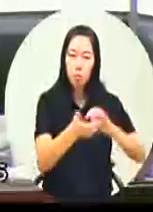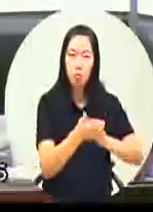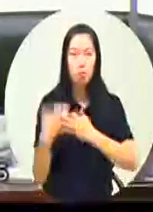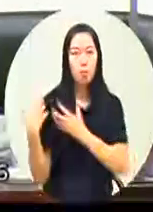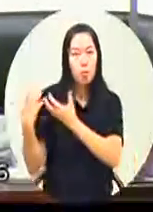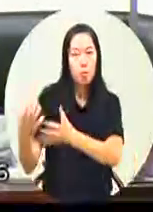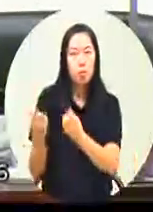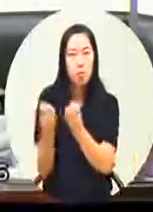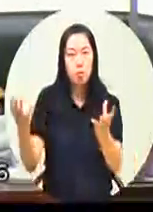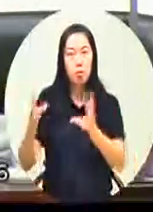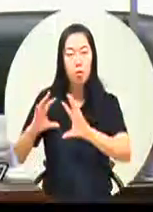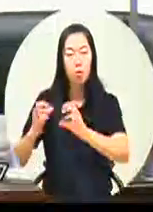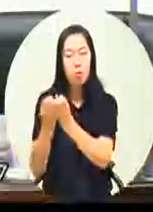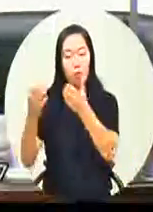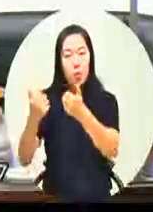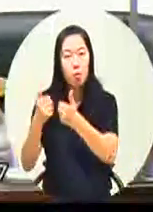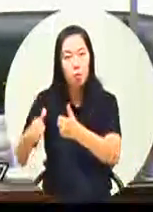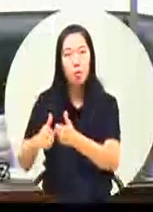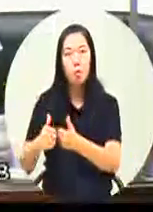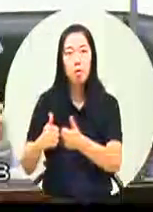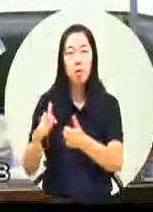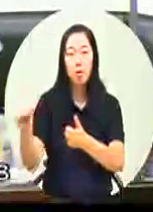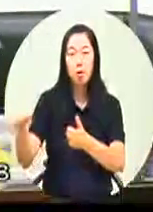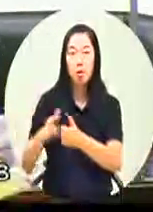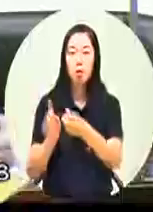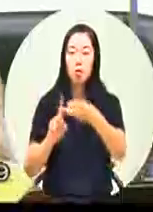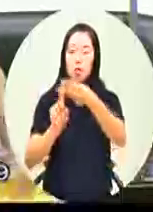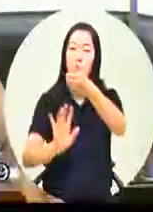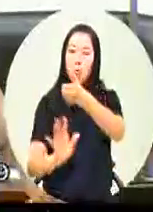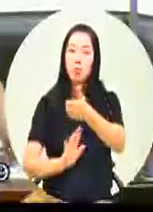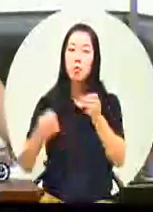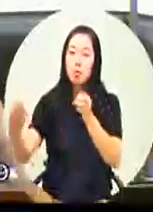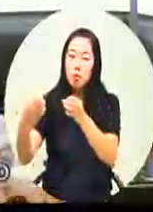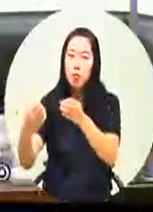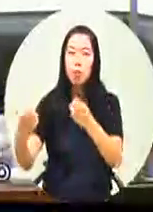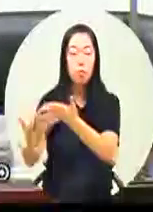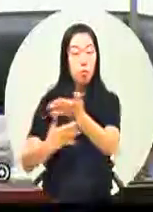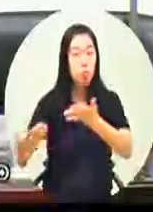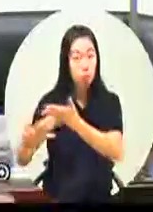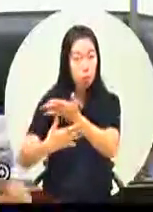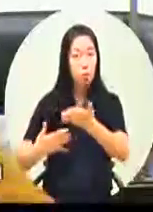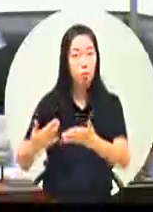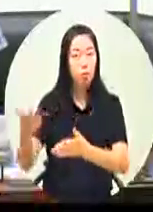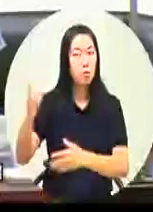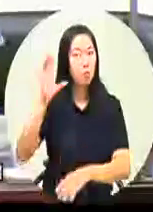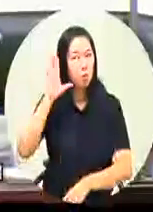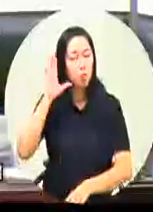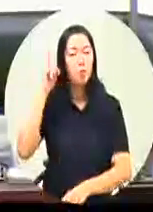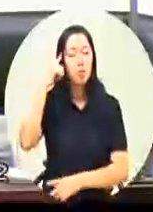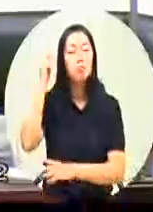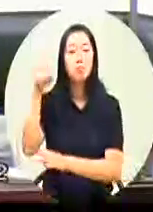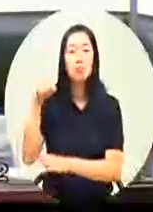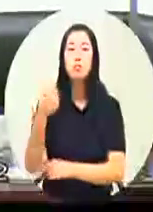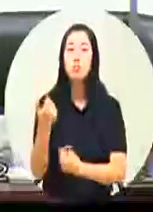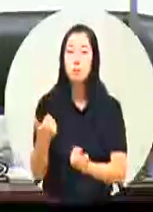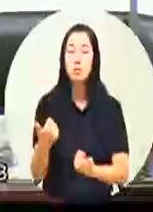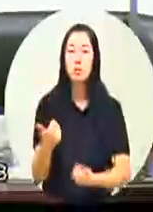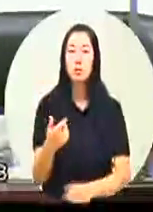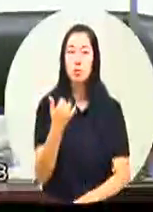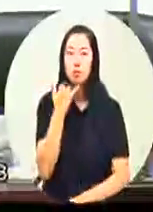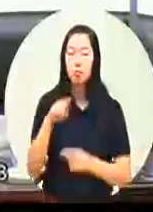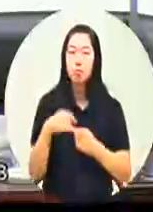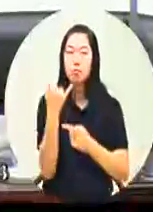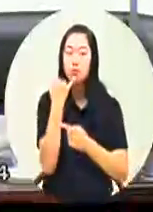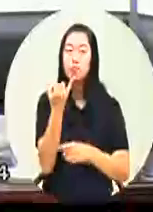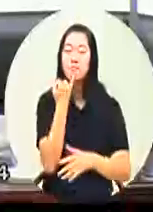国发会的部分，我们也去跟国发会的政务主委报告了。那他也当场 听完之后，他认为说其实这一部分是应该很可